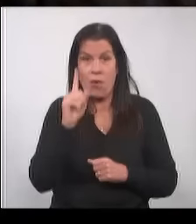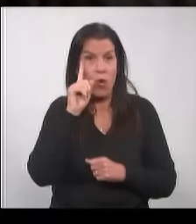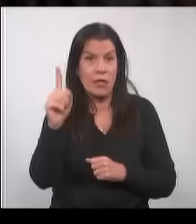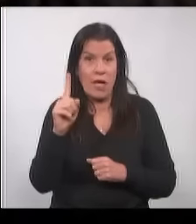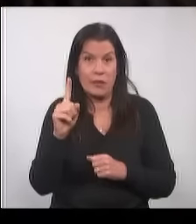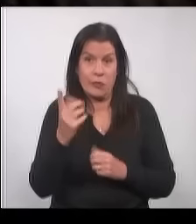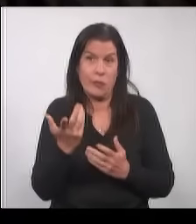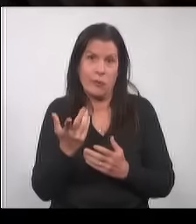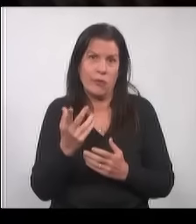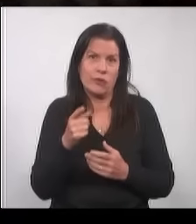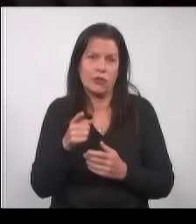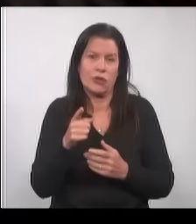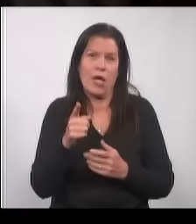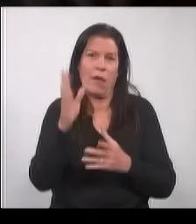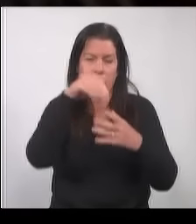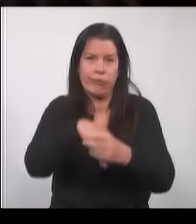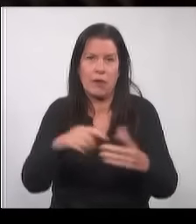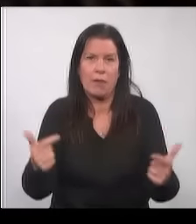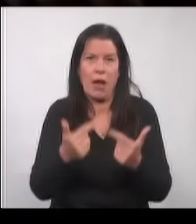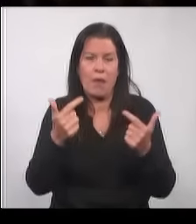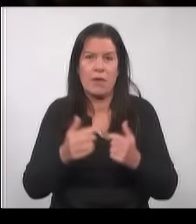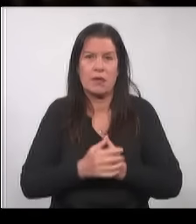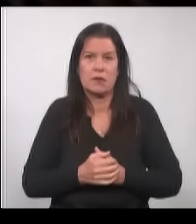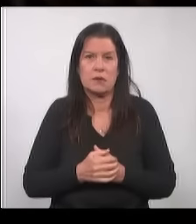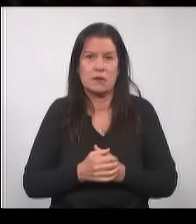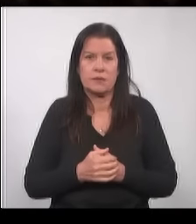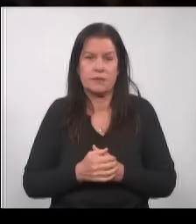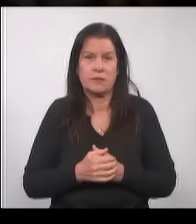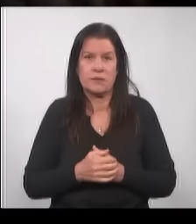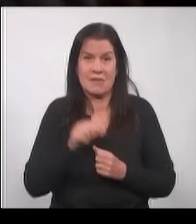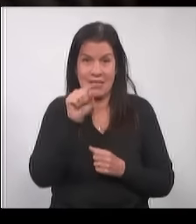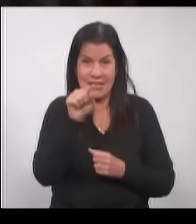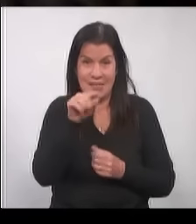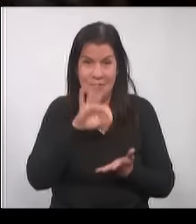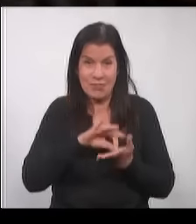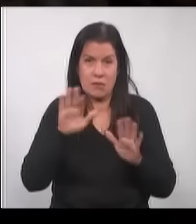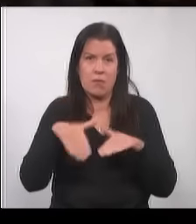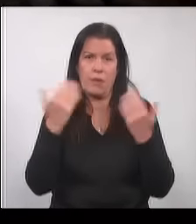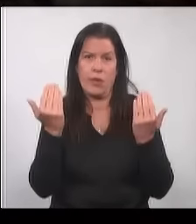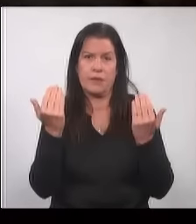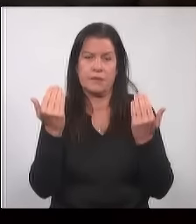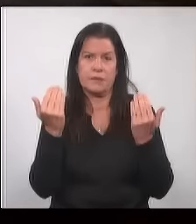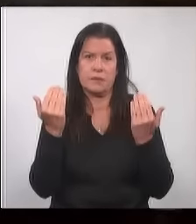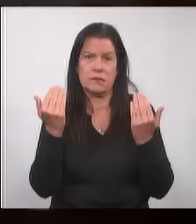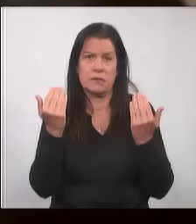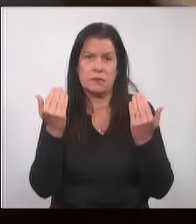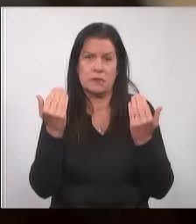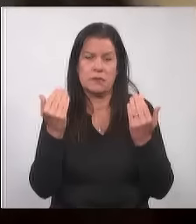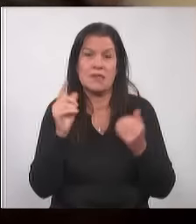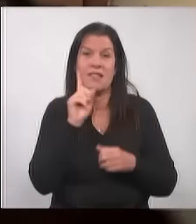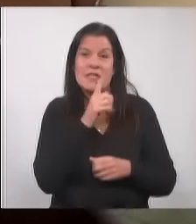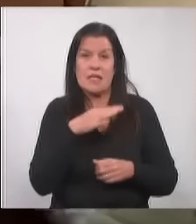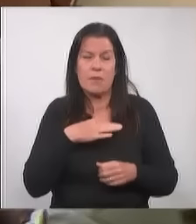באותו בוקר. זו התמונה האחרונה שלו. זה באותו בוקר, אמא הרגישה צורך